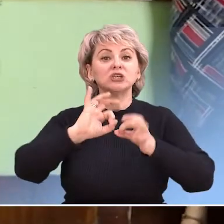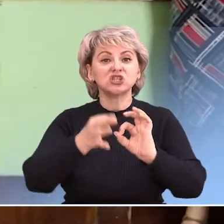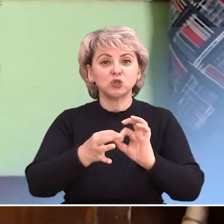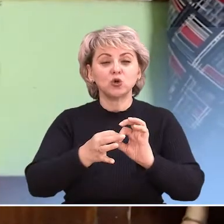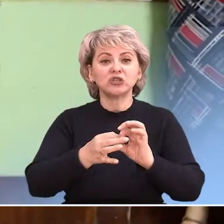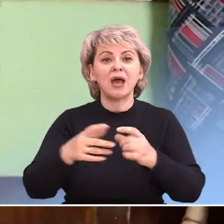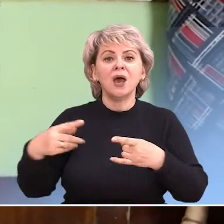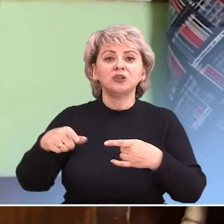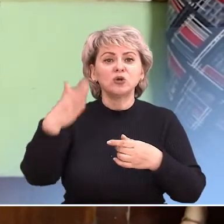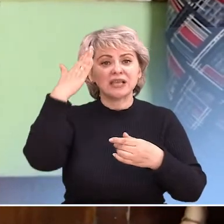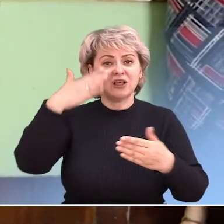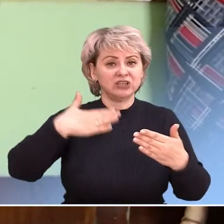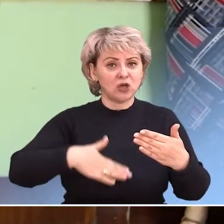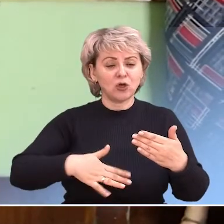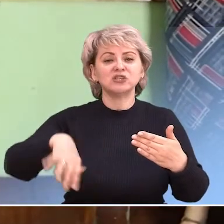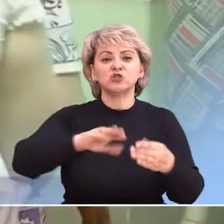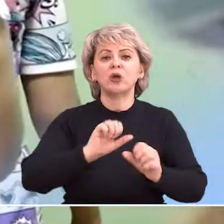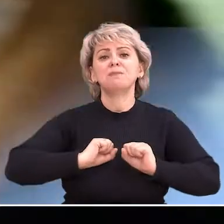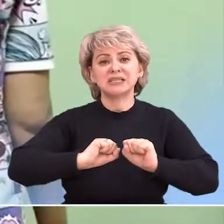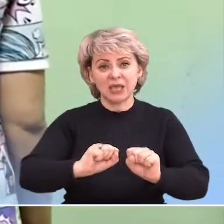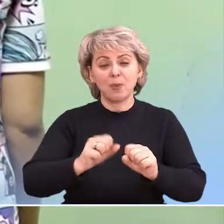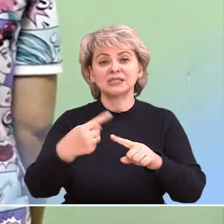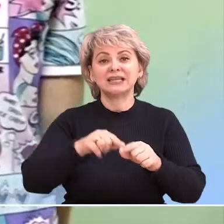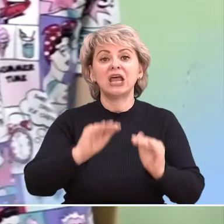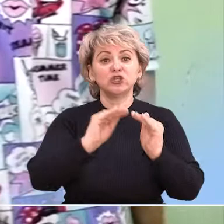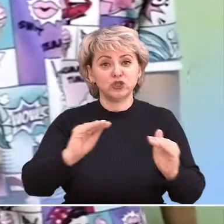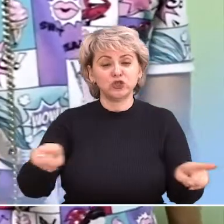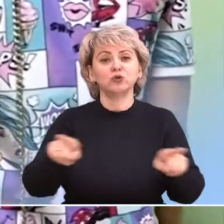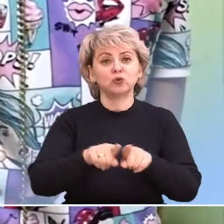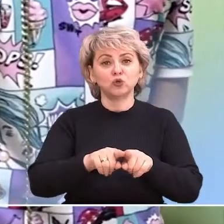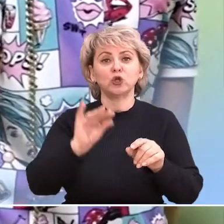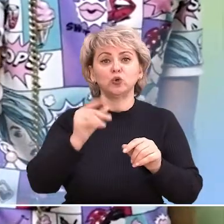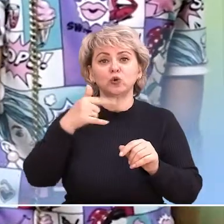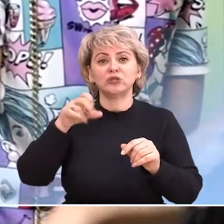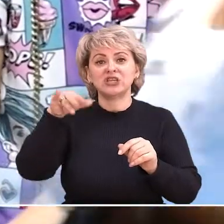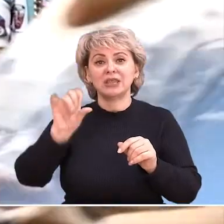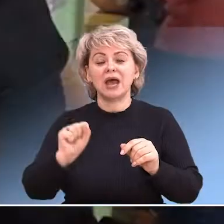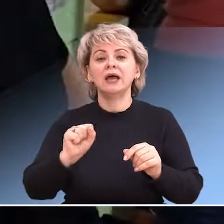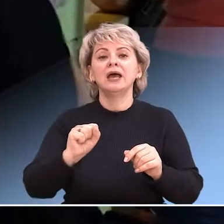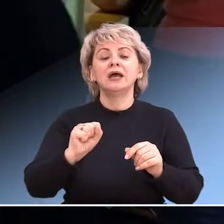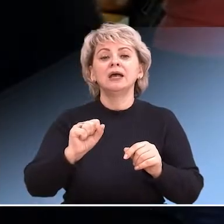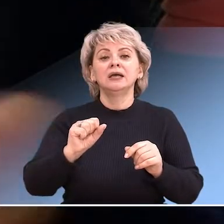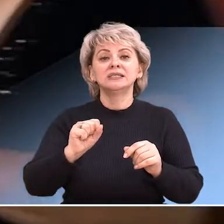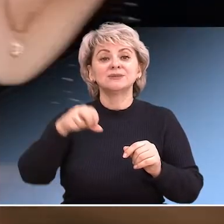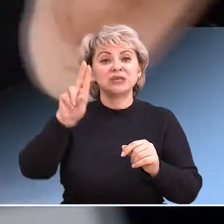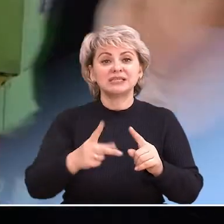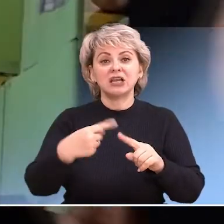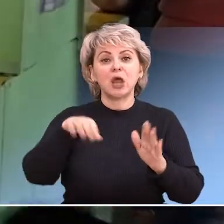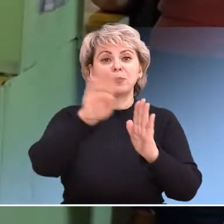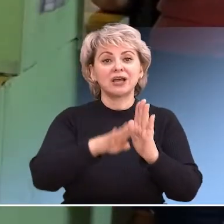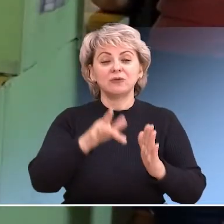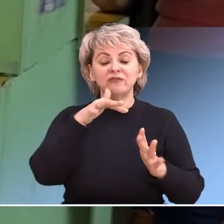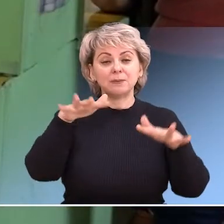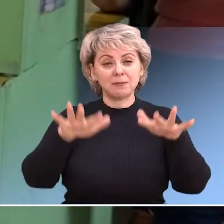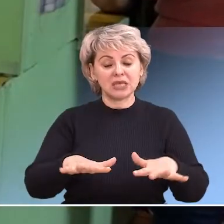исследования любой сложности. Просканируют с головы до пят, и безопасно оно даже для малышей. Юлия Кручинина, Андрей Колотовкин, Дмитрий